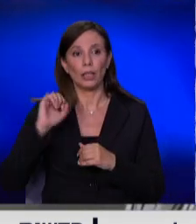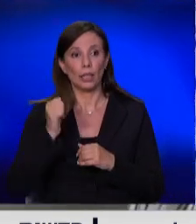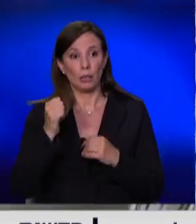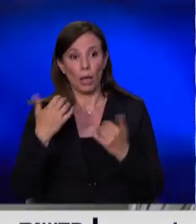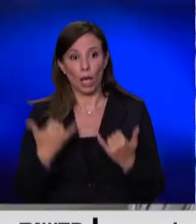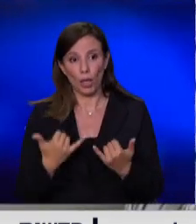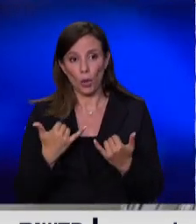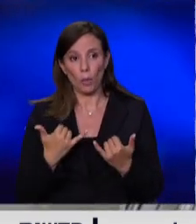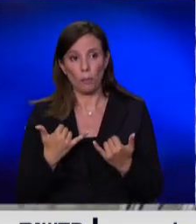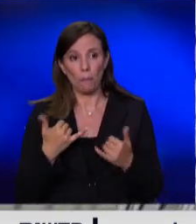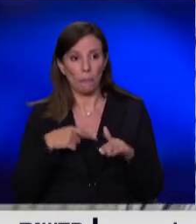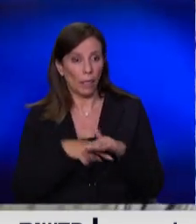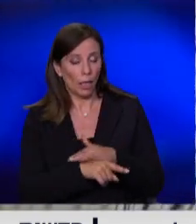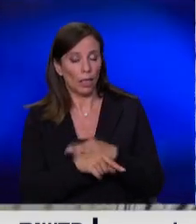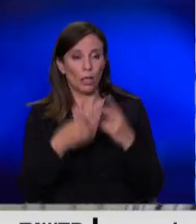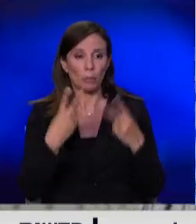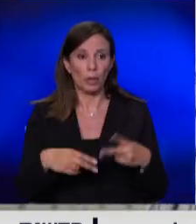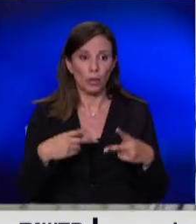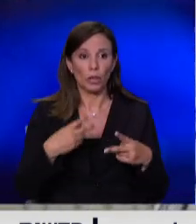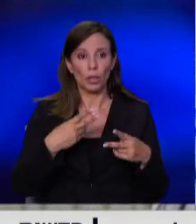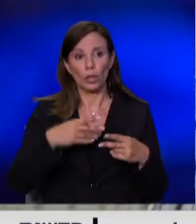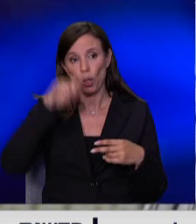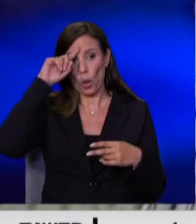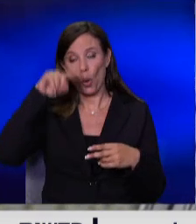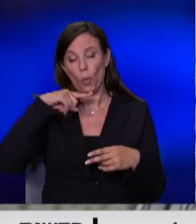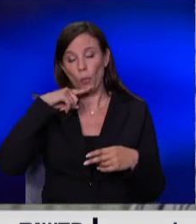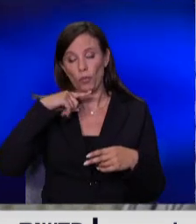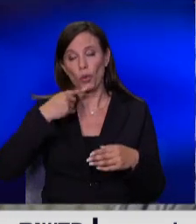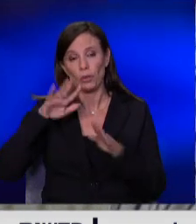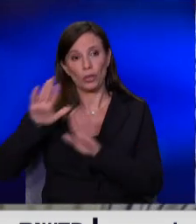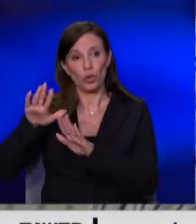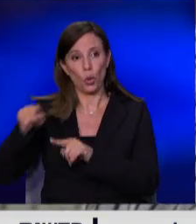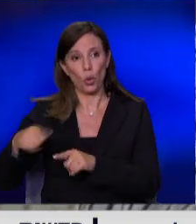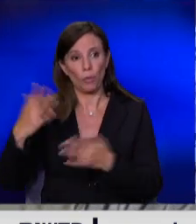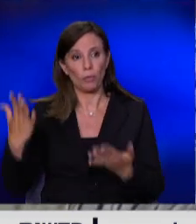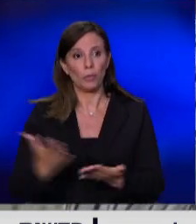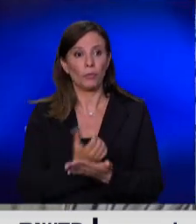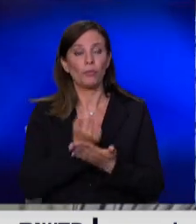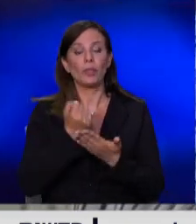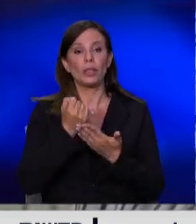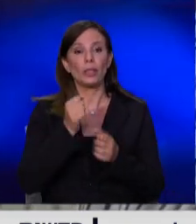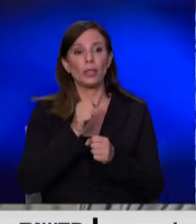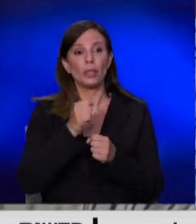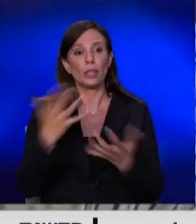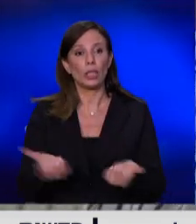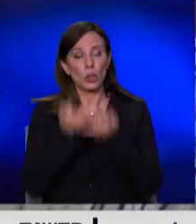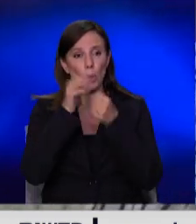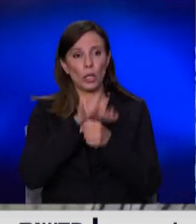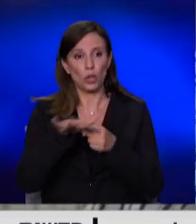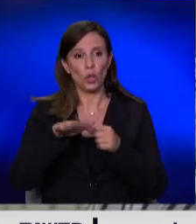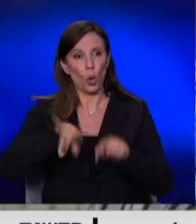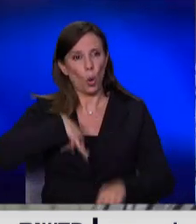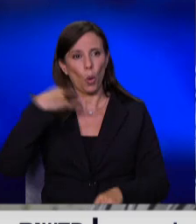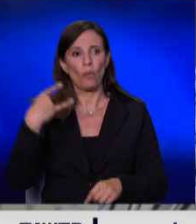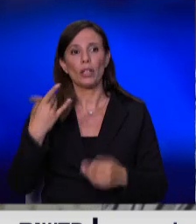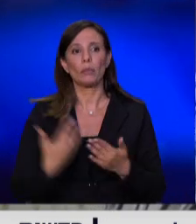שברח ממלחמה, יש לו חרדות נטישה, כי רוב האבות נשארו שם. ניצולי שואה, כן? בהחלט חווים מחדש את מה שהם נאלצו